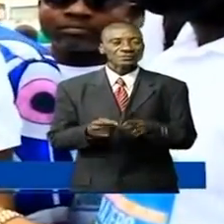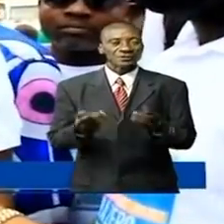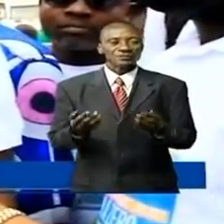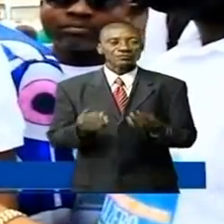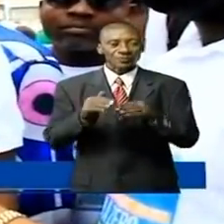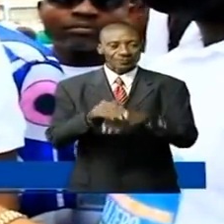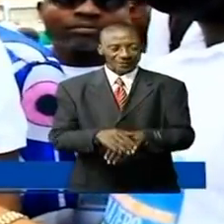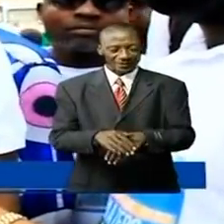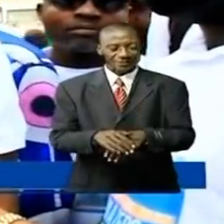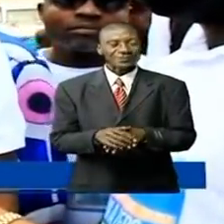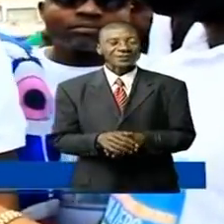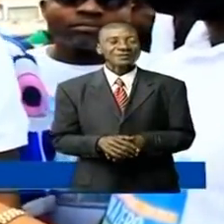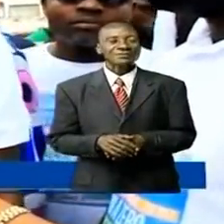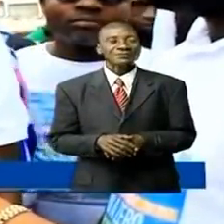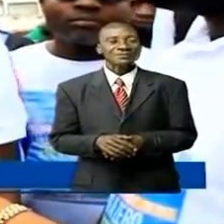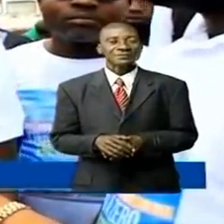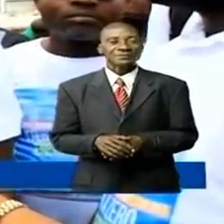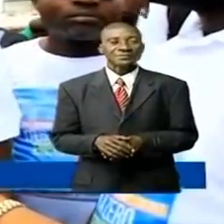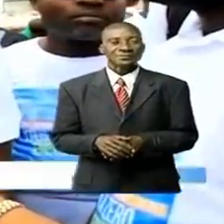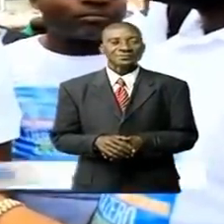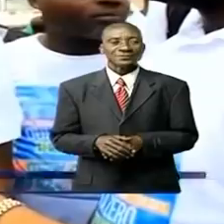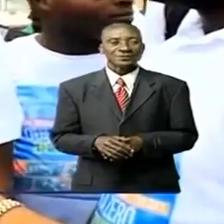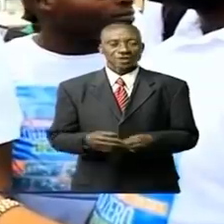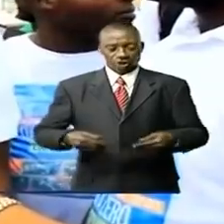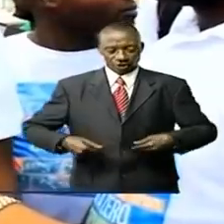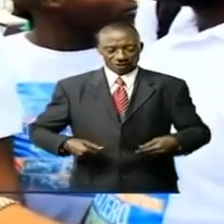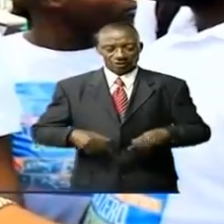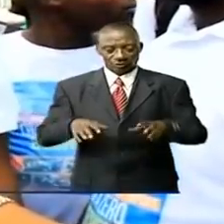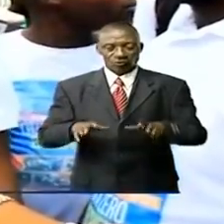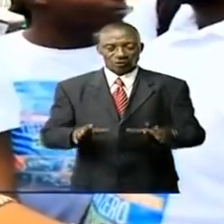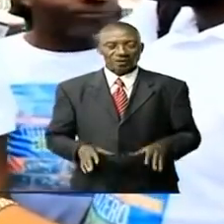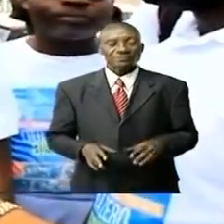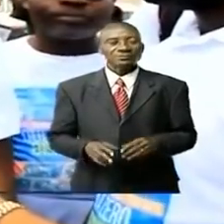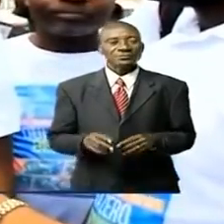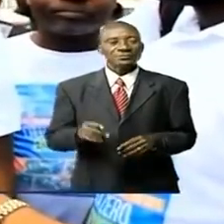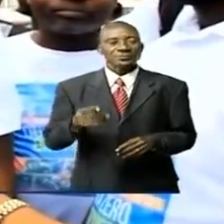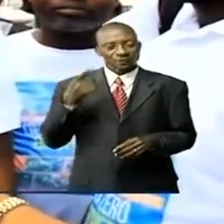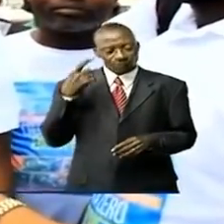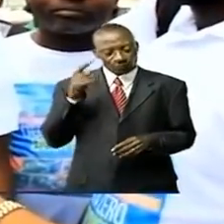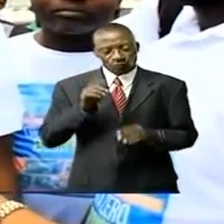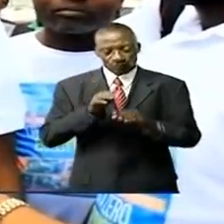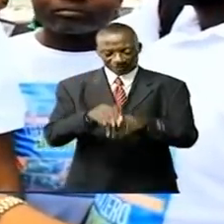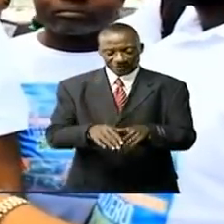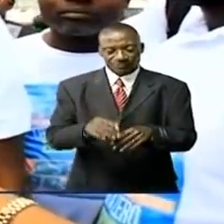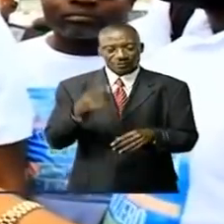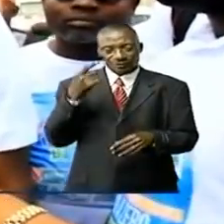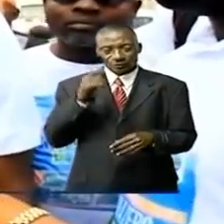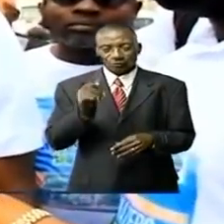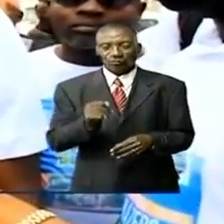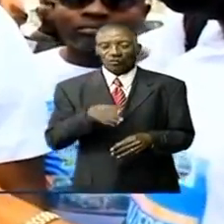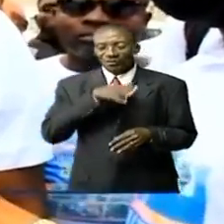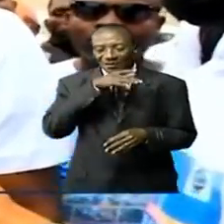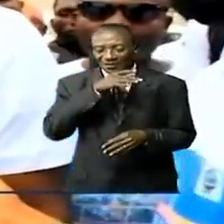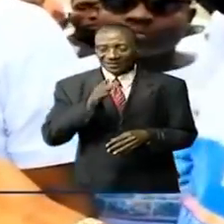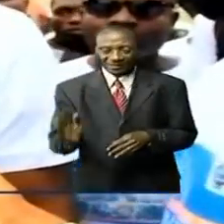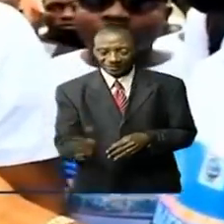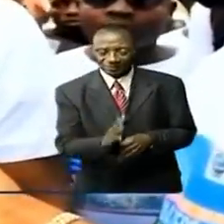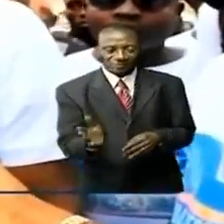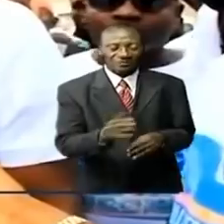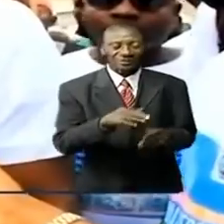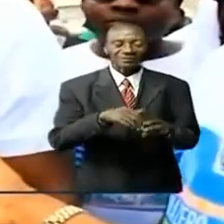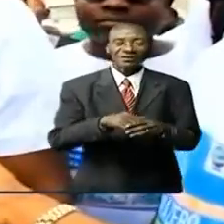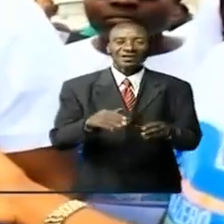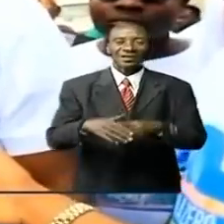congolaise à la lutte contre l'insalubrité, parce que l'insalubrité nous donne la maladie, l'insalubrité